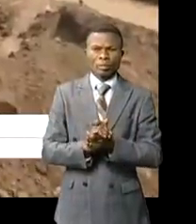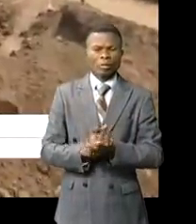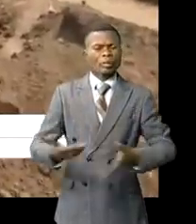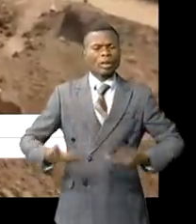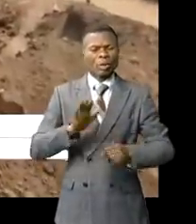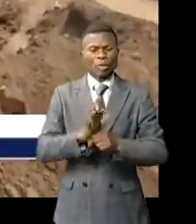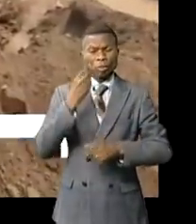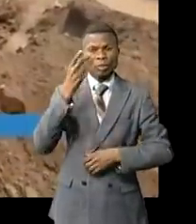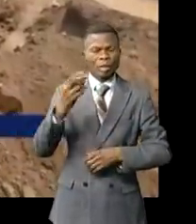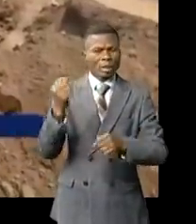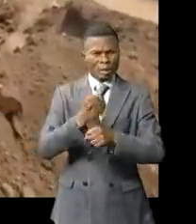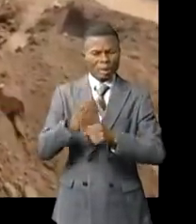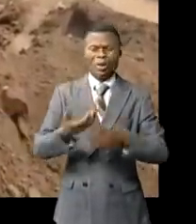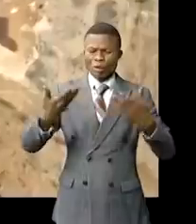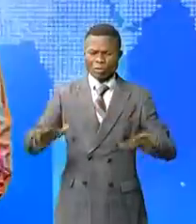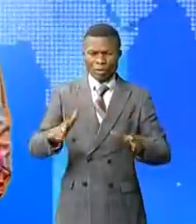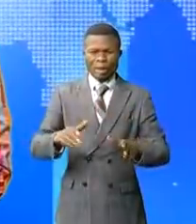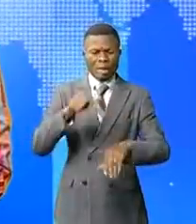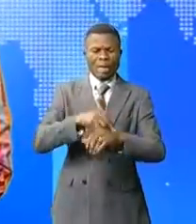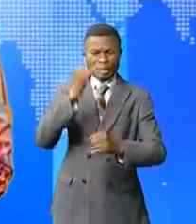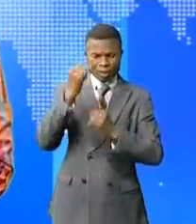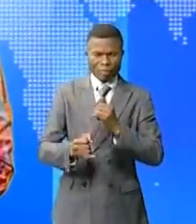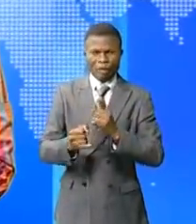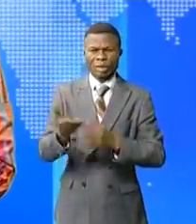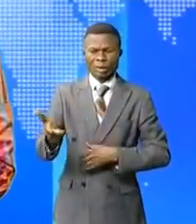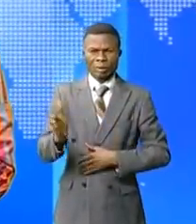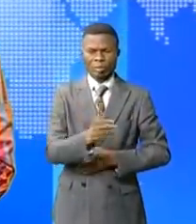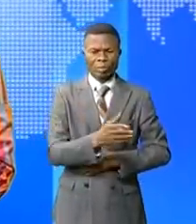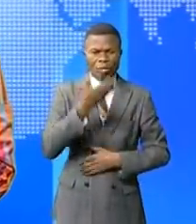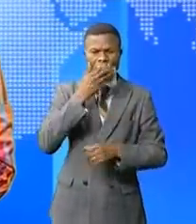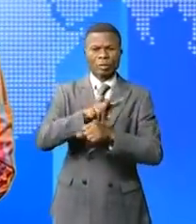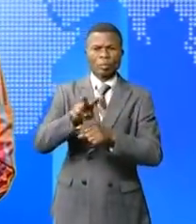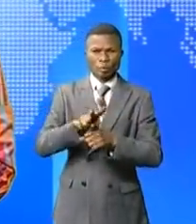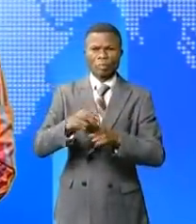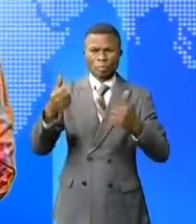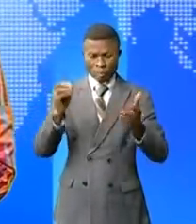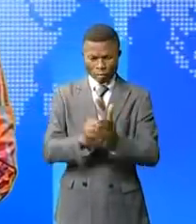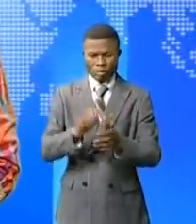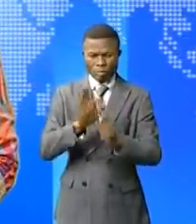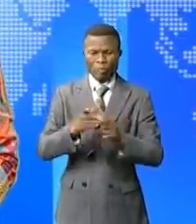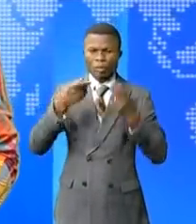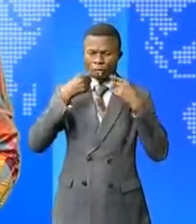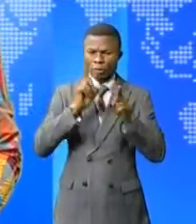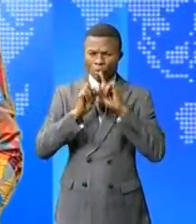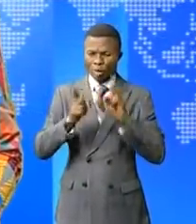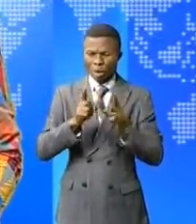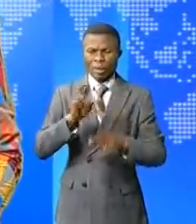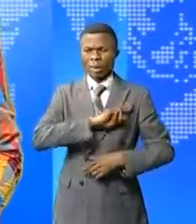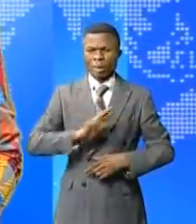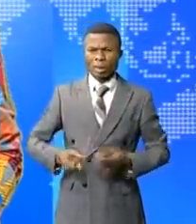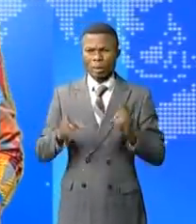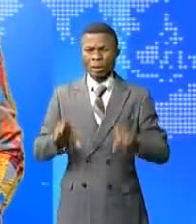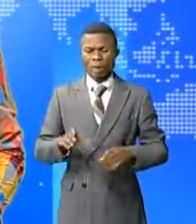le vœu de voir ses travaux se terminer dans le délai. La COVID-19 reste encore d'actualité en RDC.